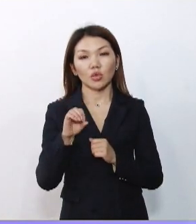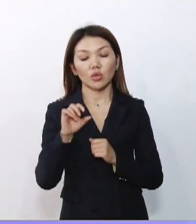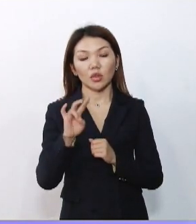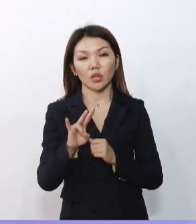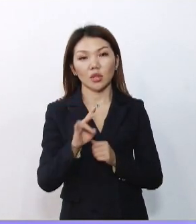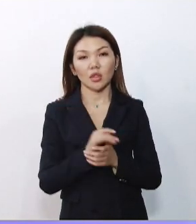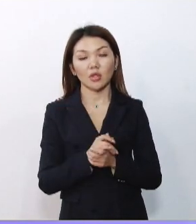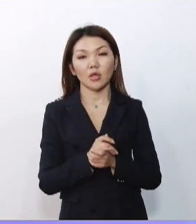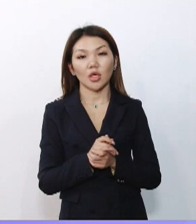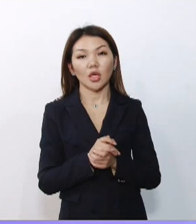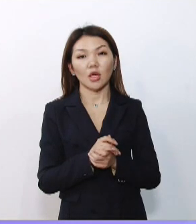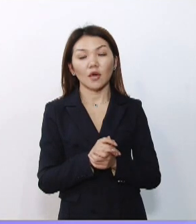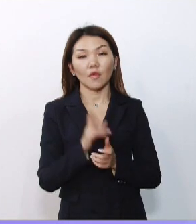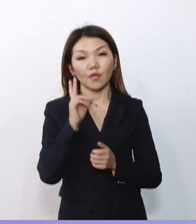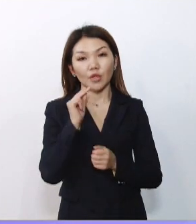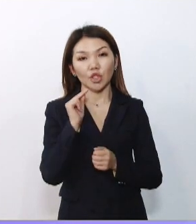В числе